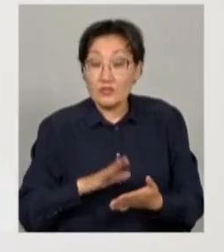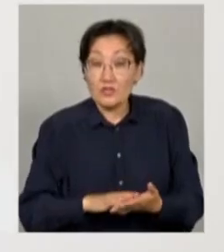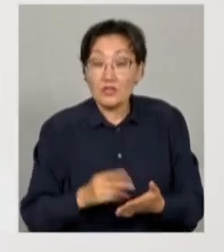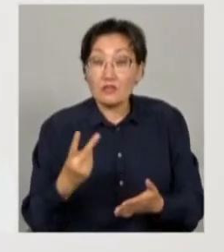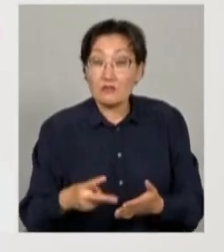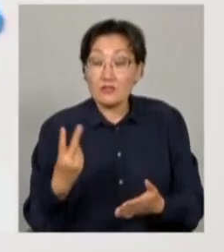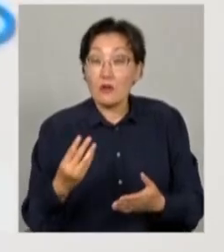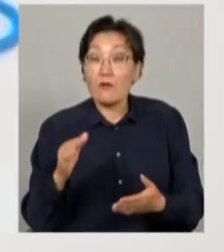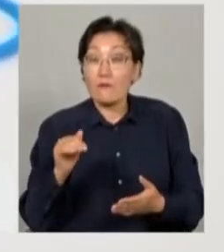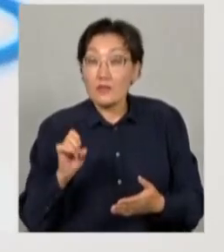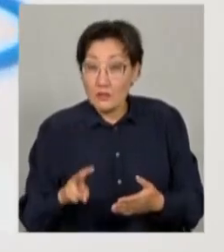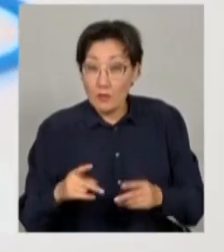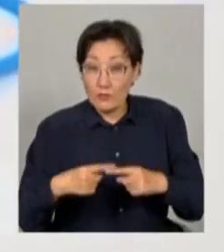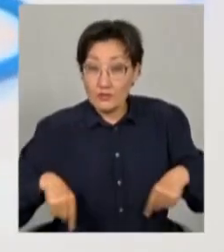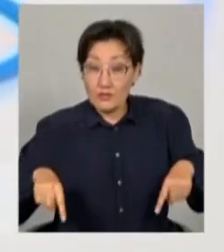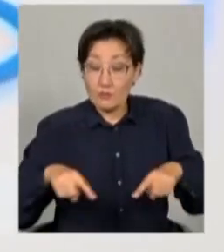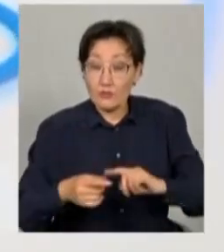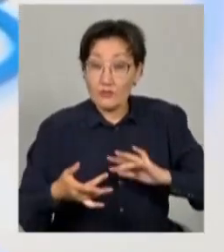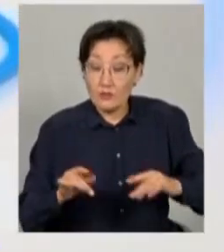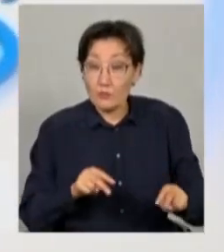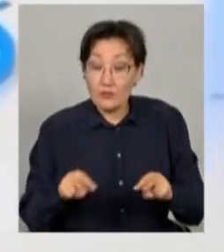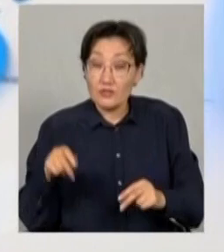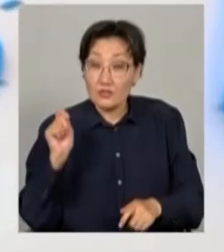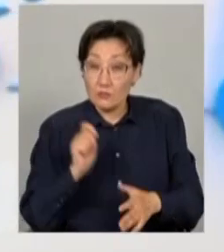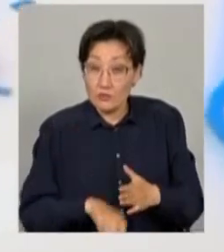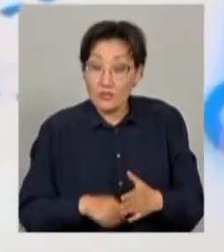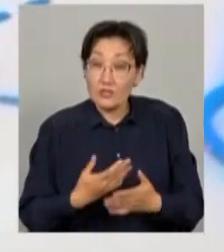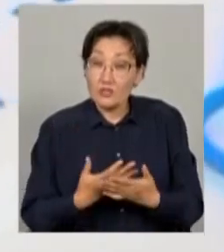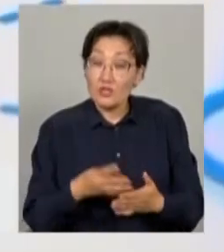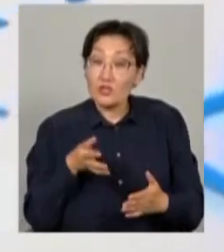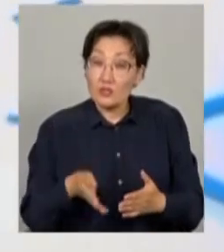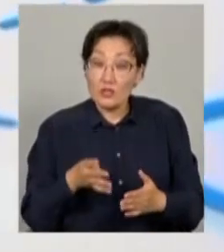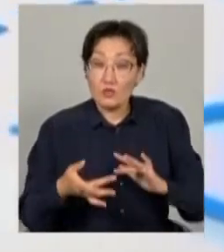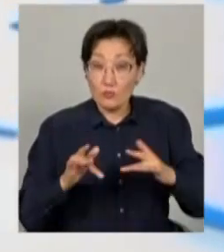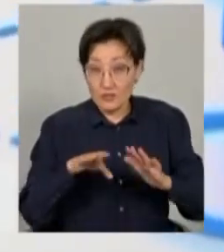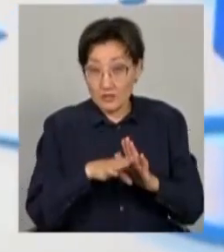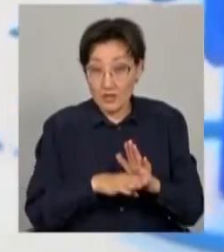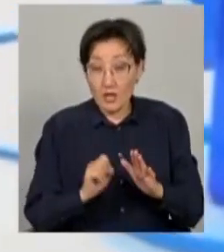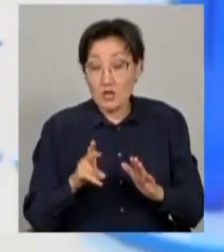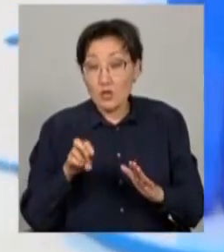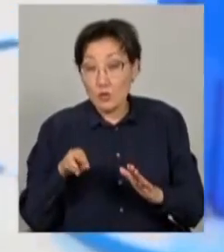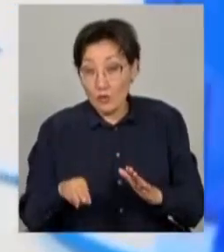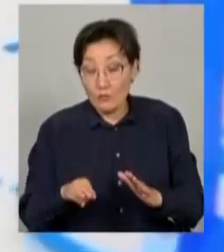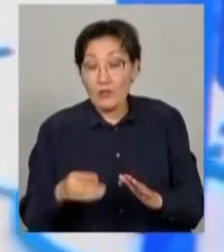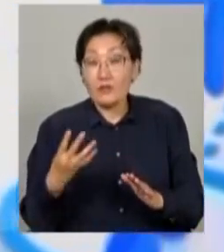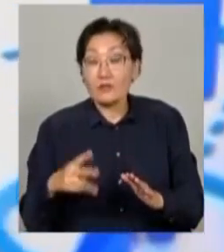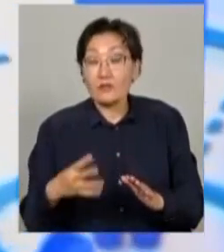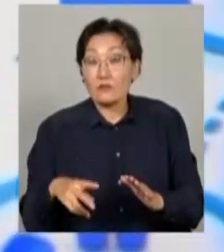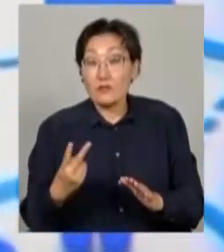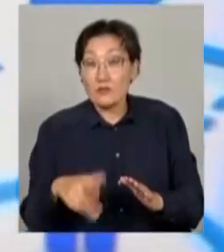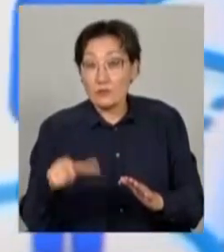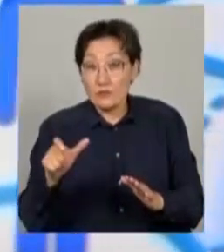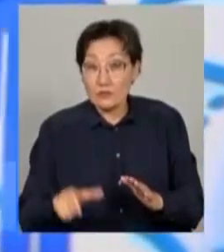22 финпирамиды. В системе «Кибернадзор» заблокировано почти 4000 сайтов и аккаунтов. 52 тысячи